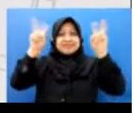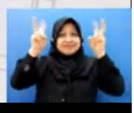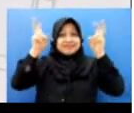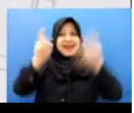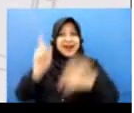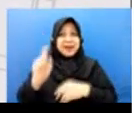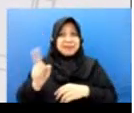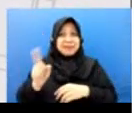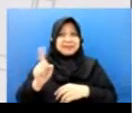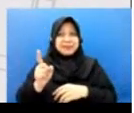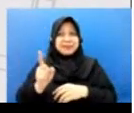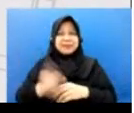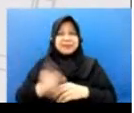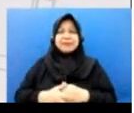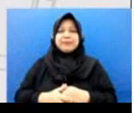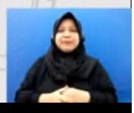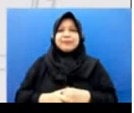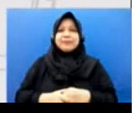berpikir kritis.